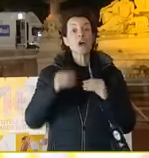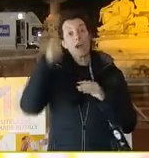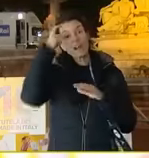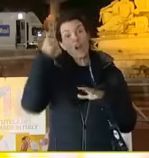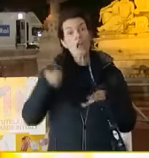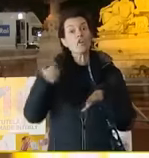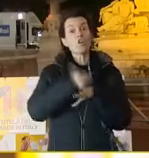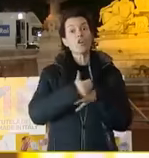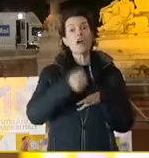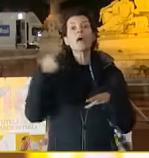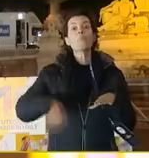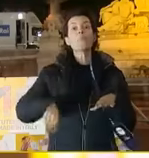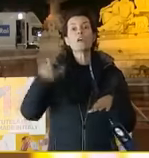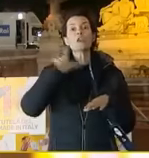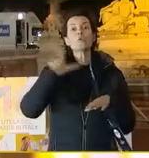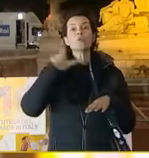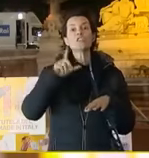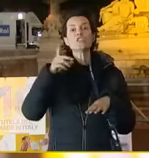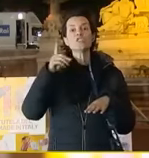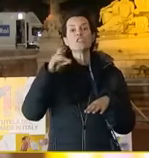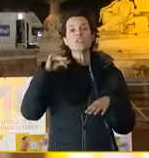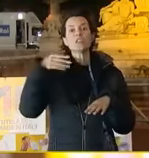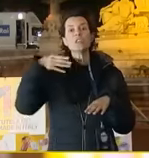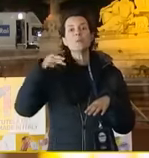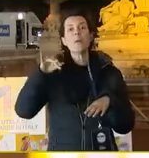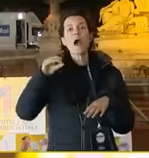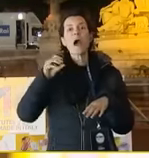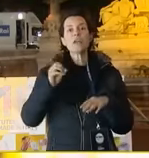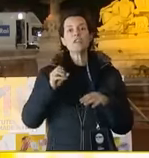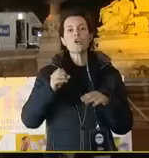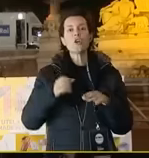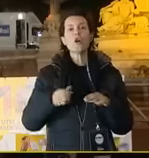governo per Luigi Di Maio, presidente!